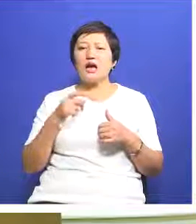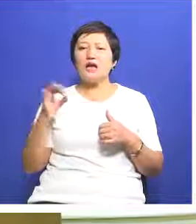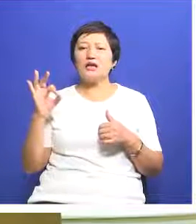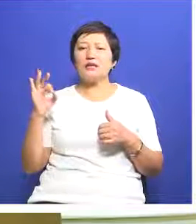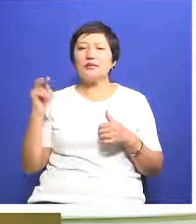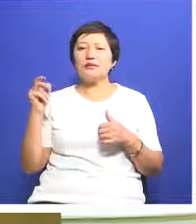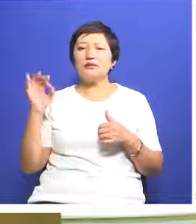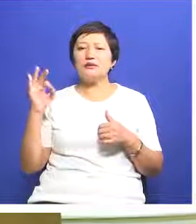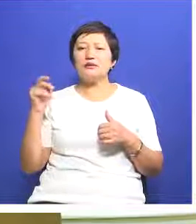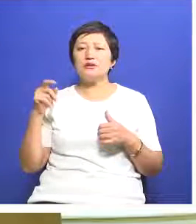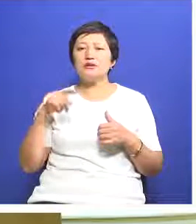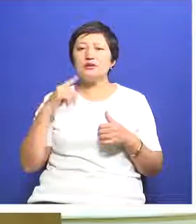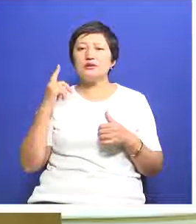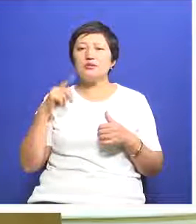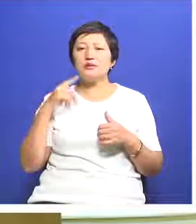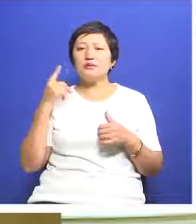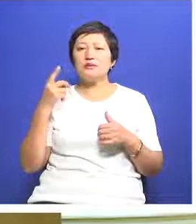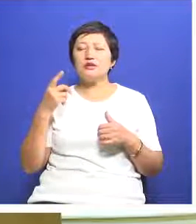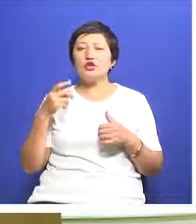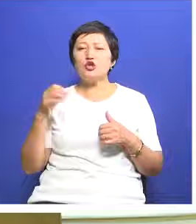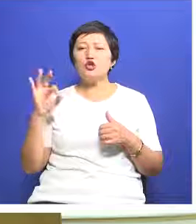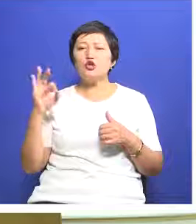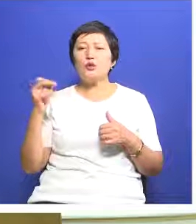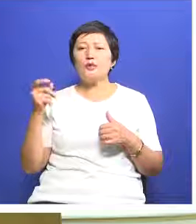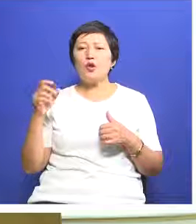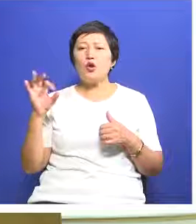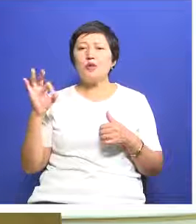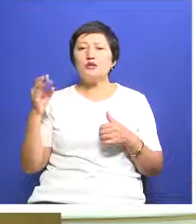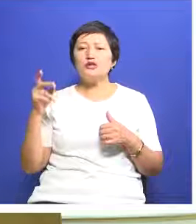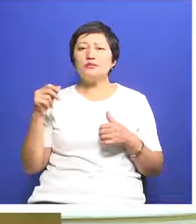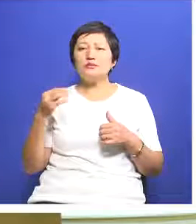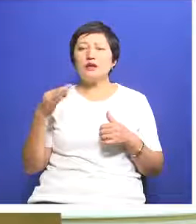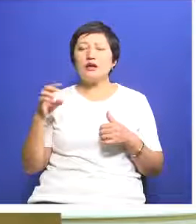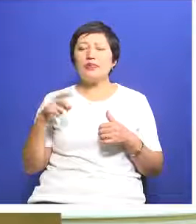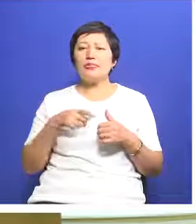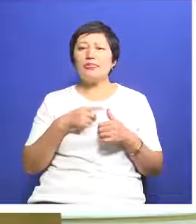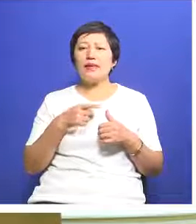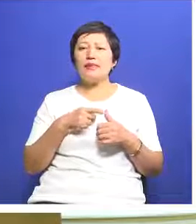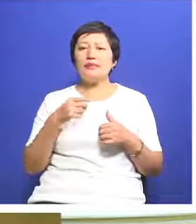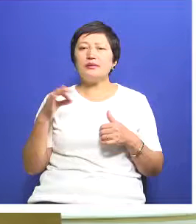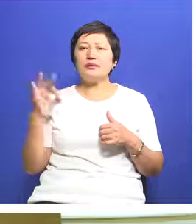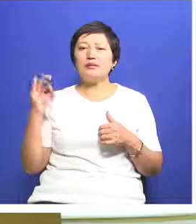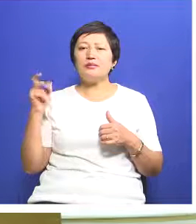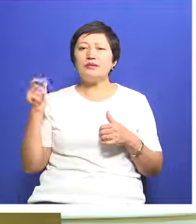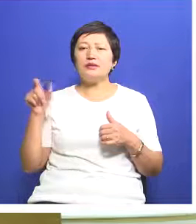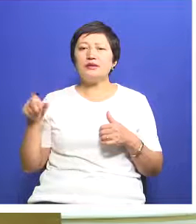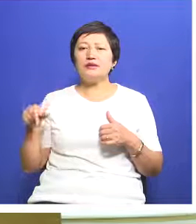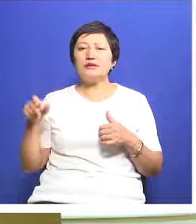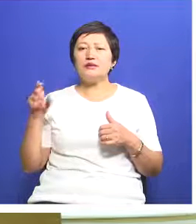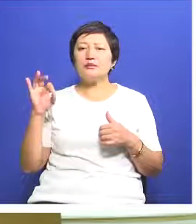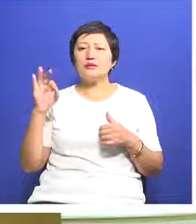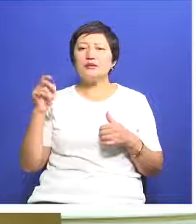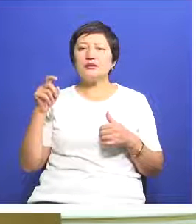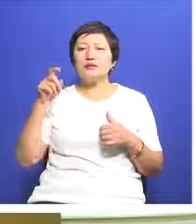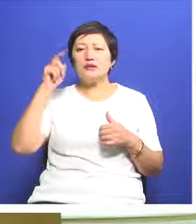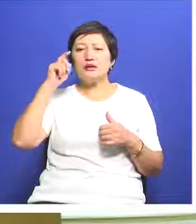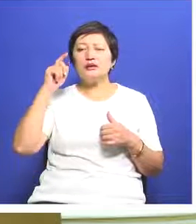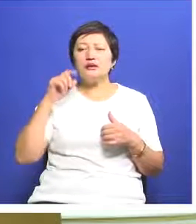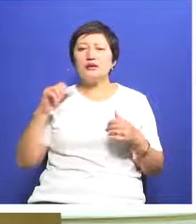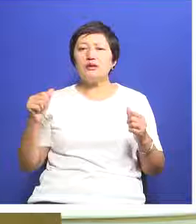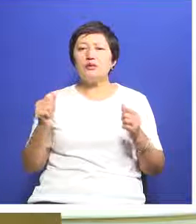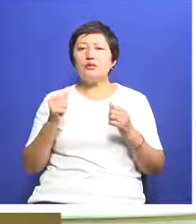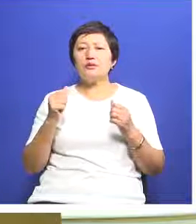деген жасөспірімдер арасында дзюдо күресінің облыс чемпионы Тәңірберген Мейіржан жасөспірімдер арасында қазақ күресінің